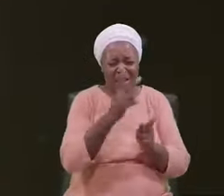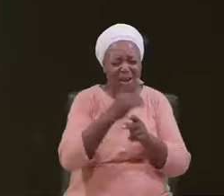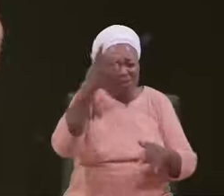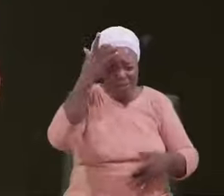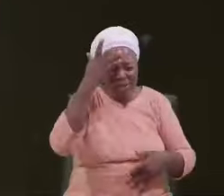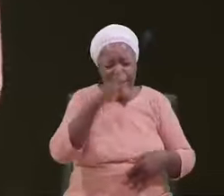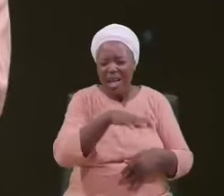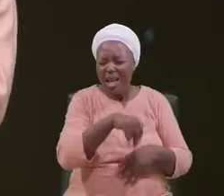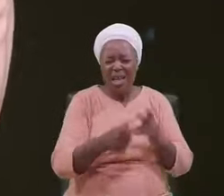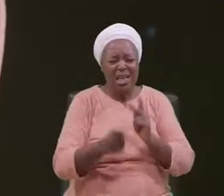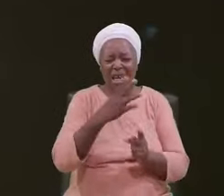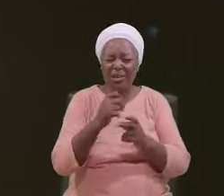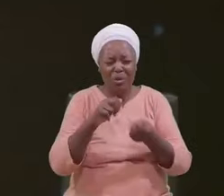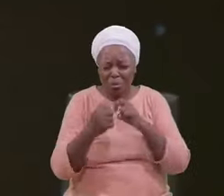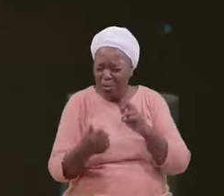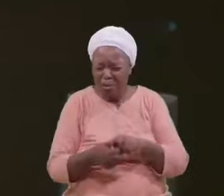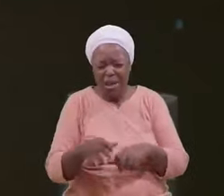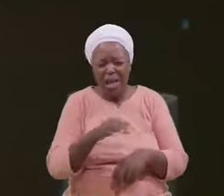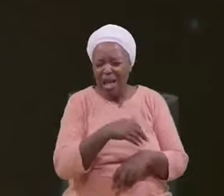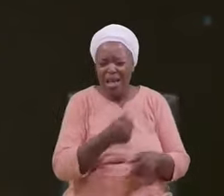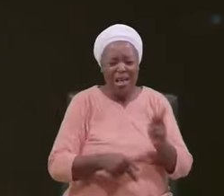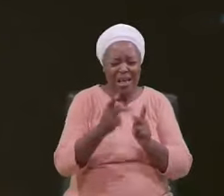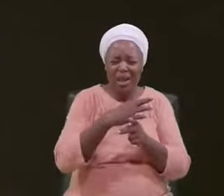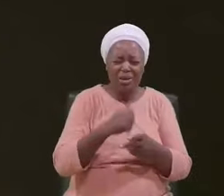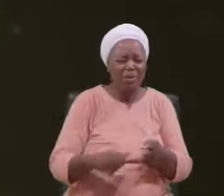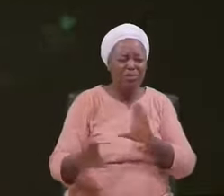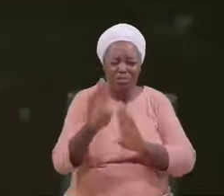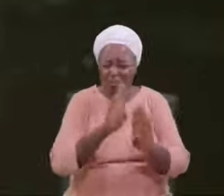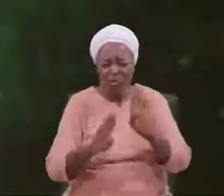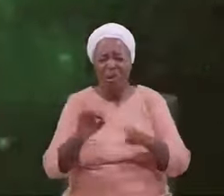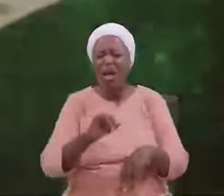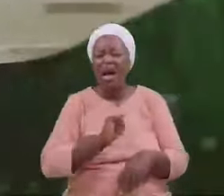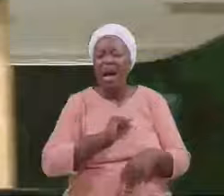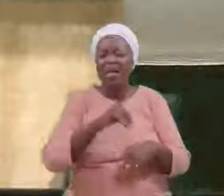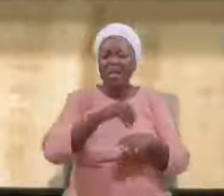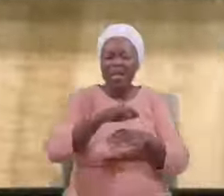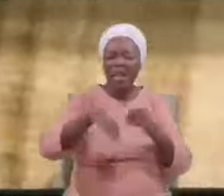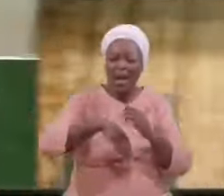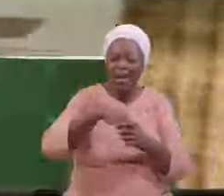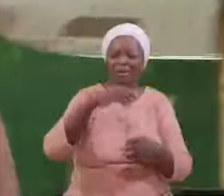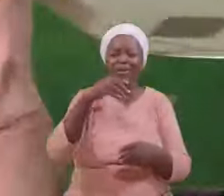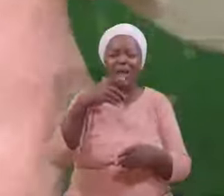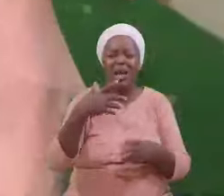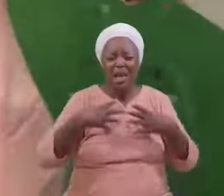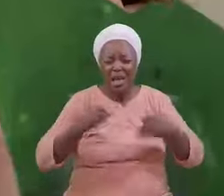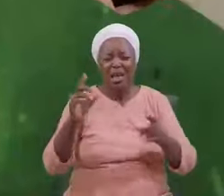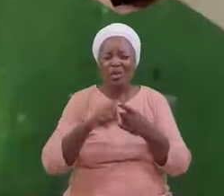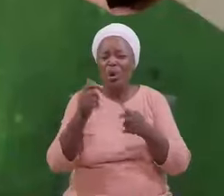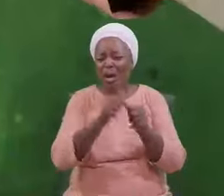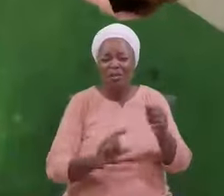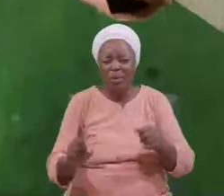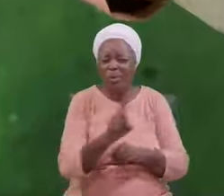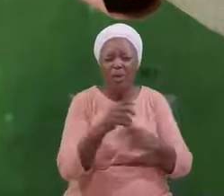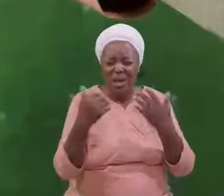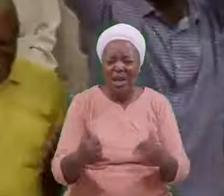forme de mal, toute forme d'infirmité, j'envoie la guérison à tout le monde maintenant au